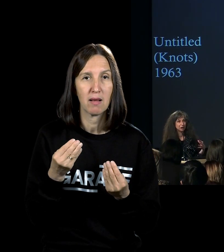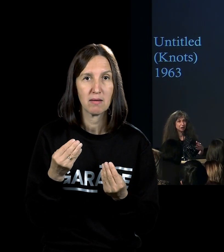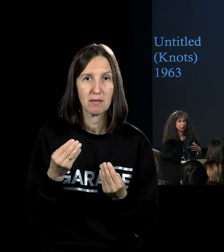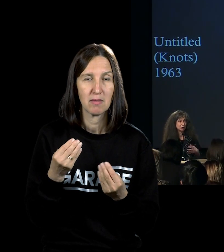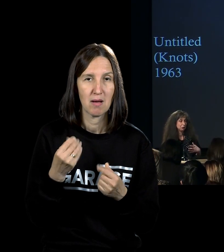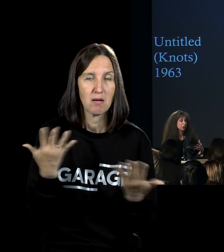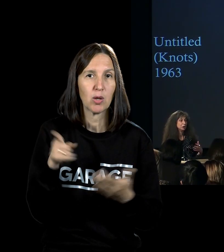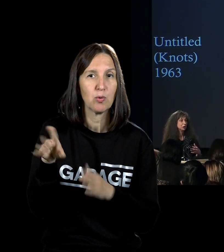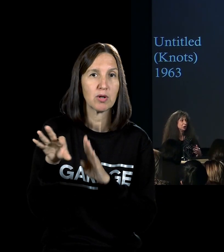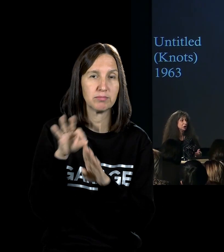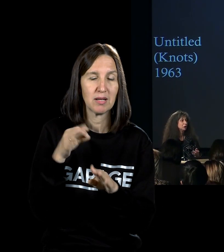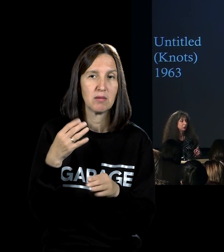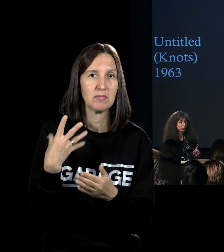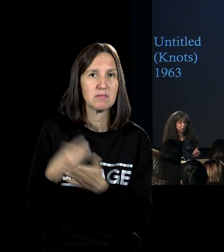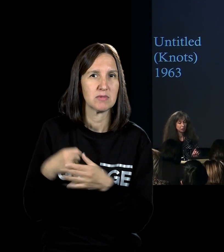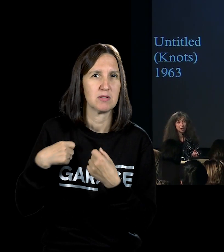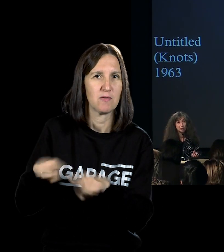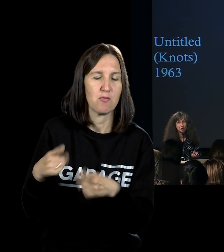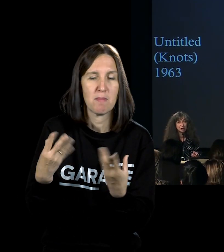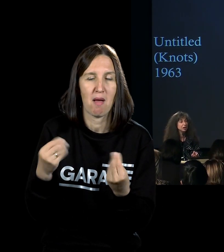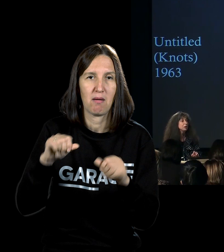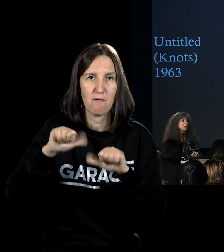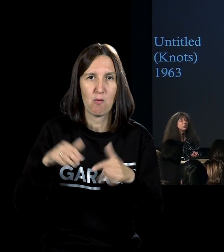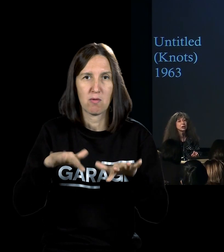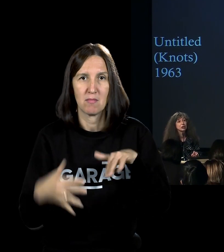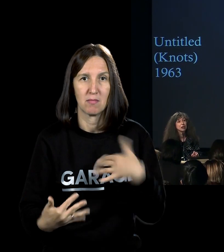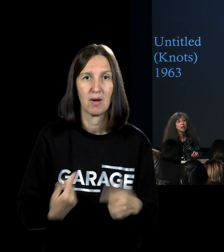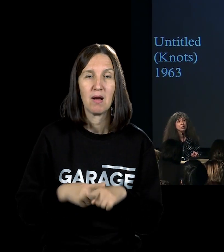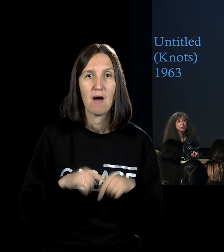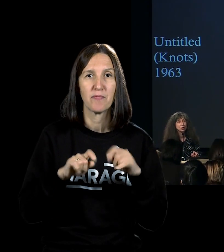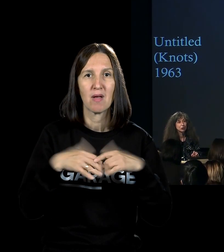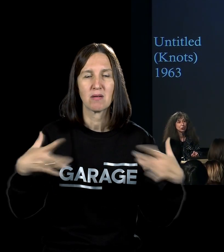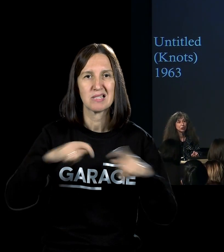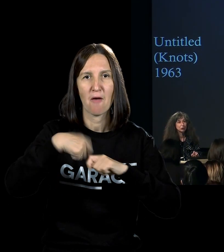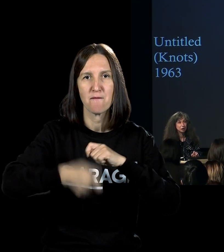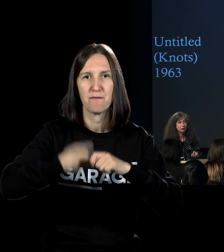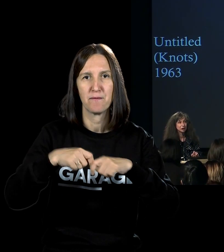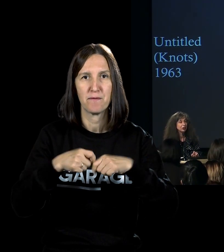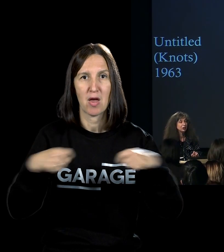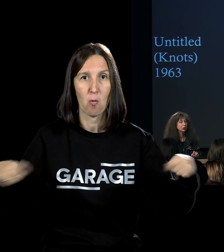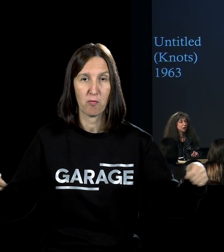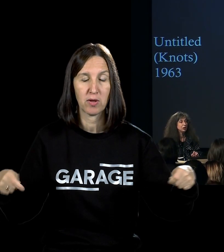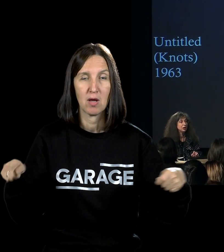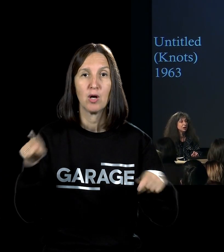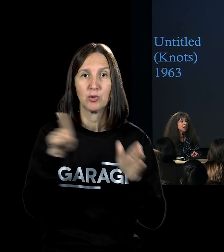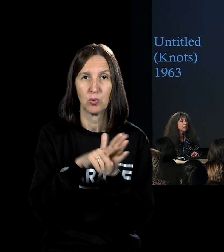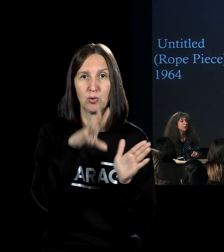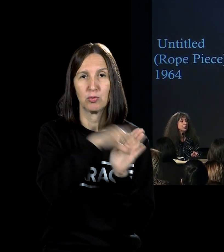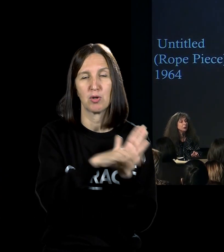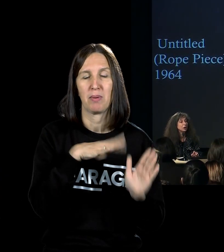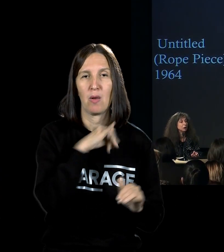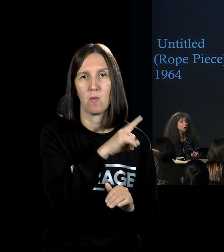самый материал, который как бы живет своей жизнью, это мягкие, это веревки. Веревки, которые также были в инсталляциях у Эвы